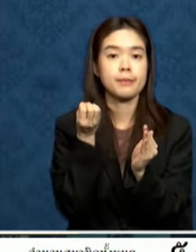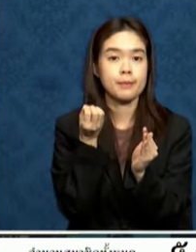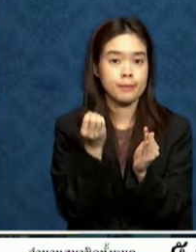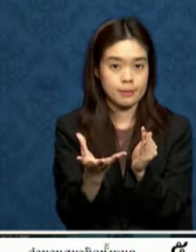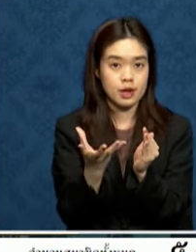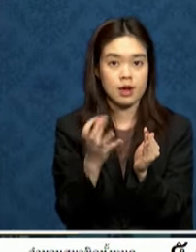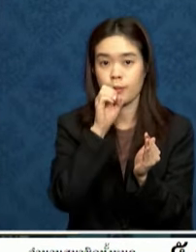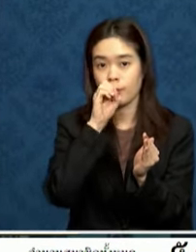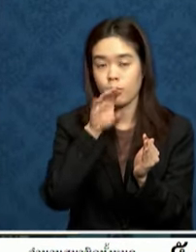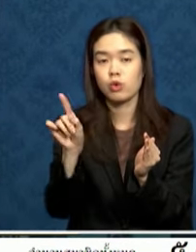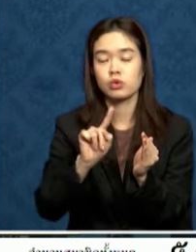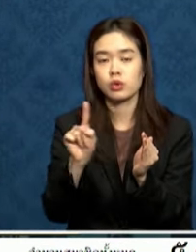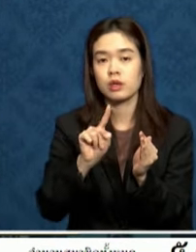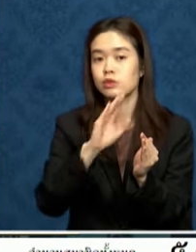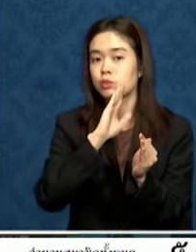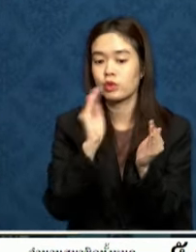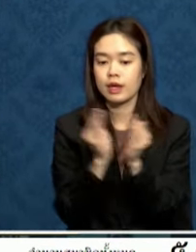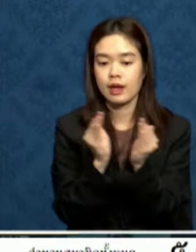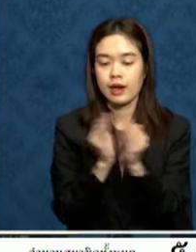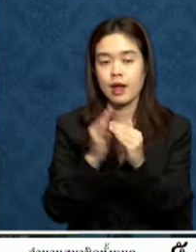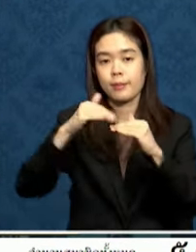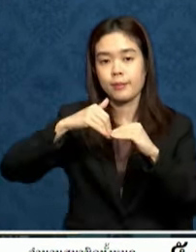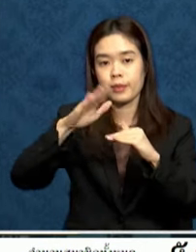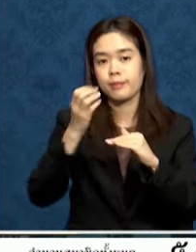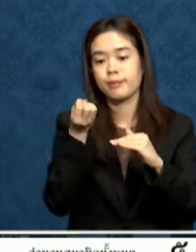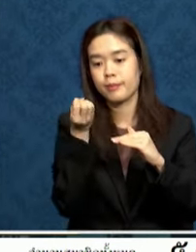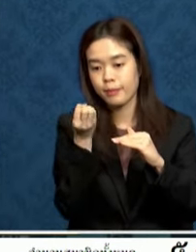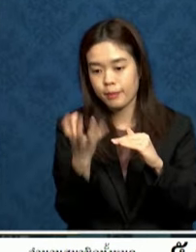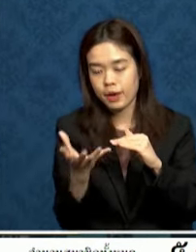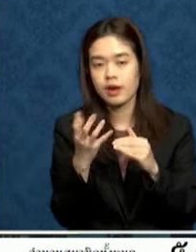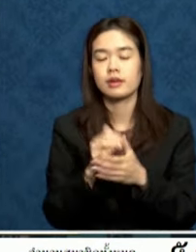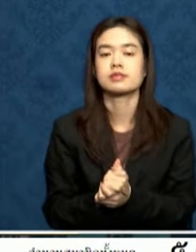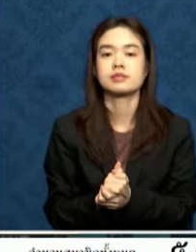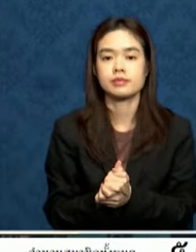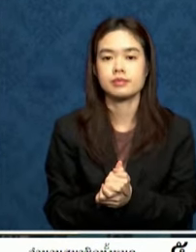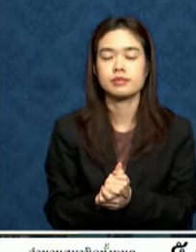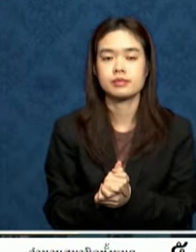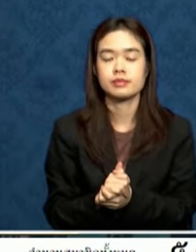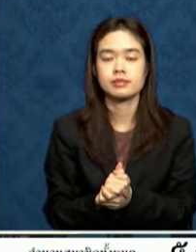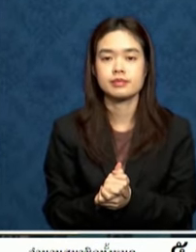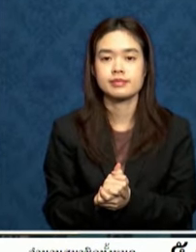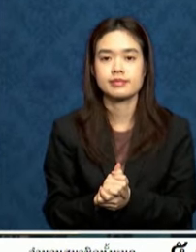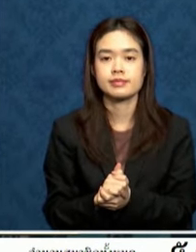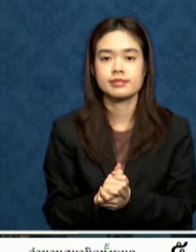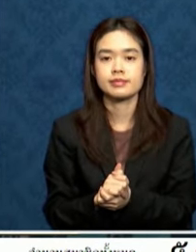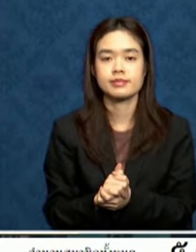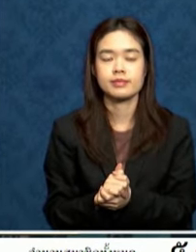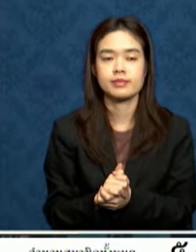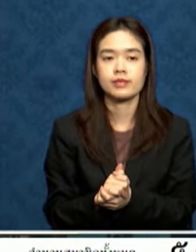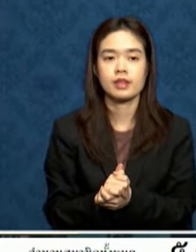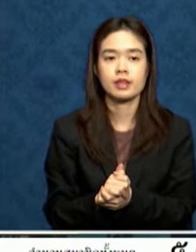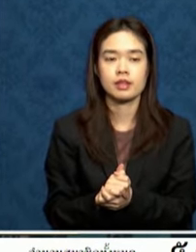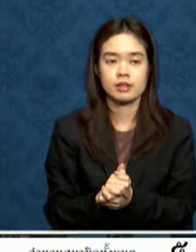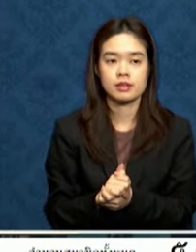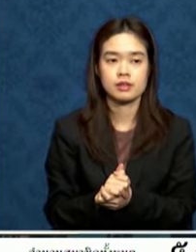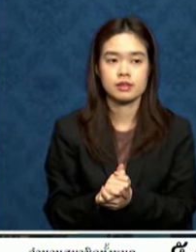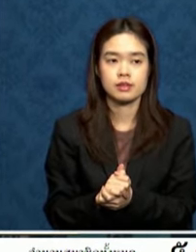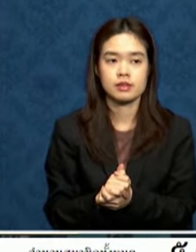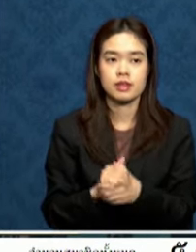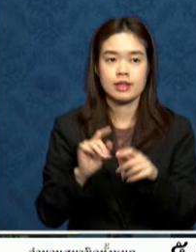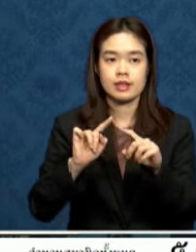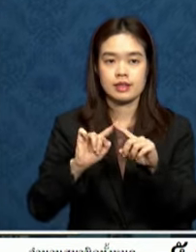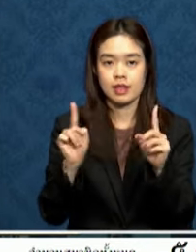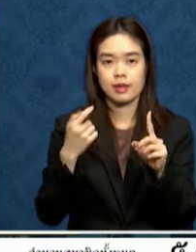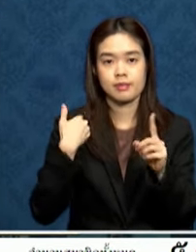กำหนดไว้ว่าเกินกึ่งนึงของผู้มาใช้สิทธิ์ออกเสียงเงื่อนไขครับ